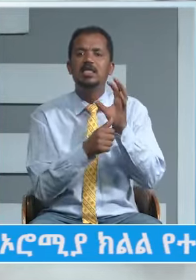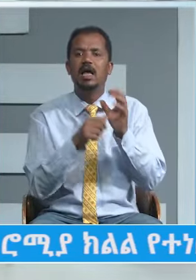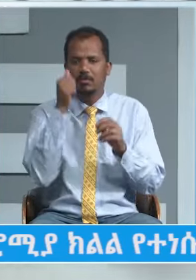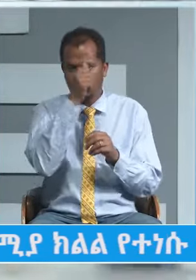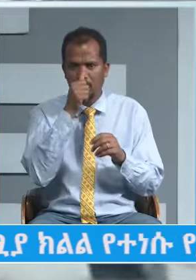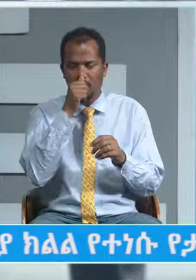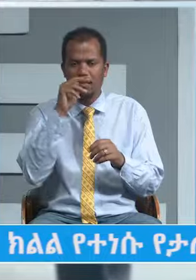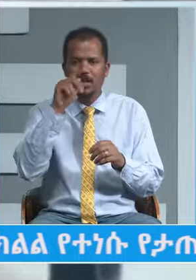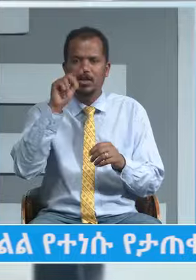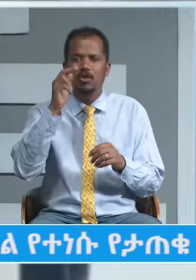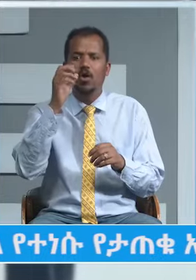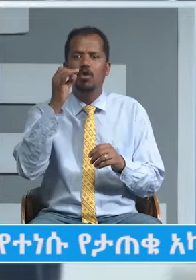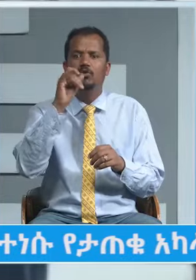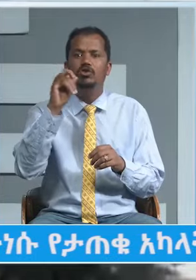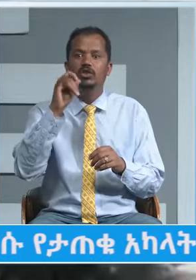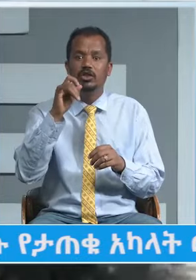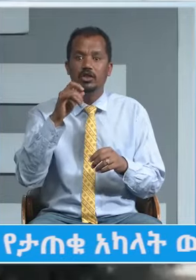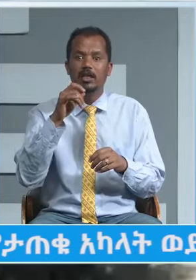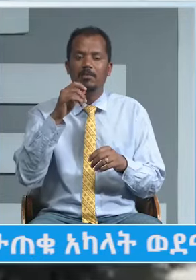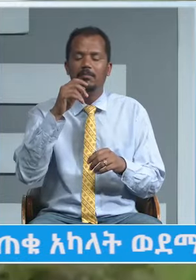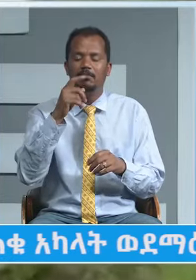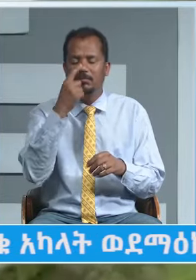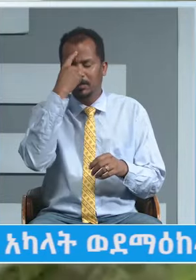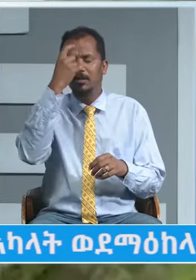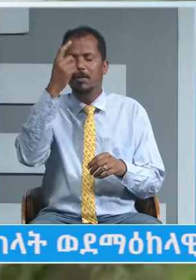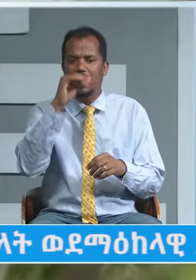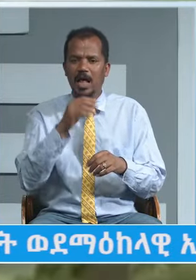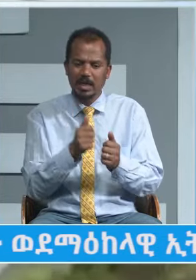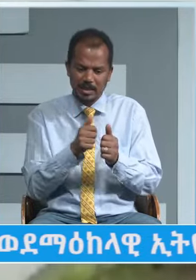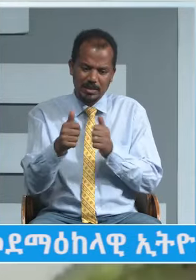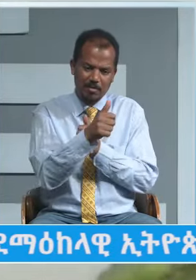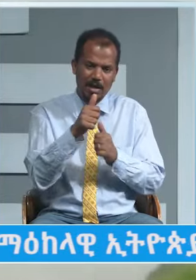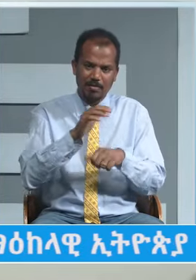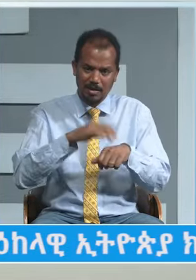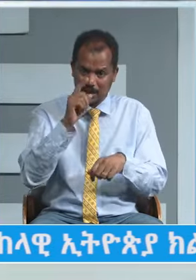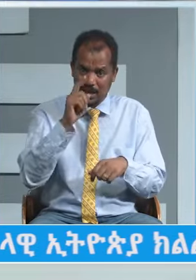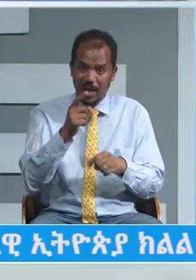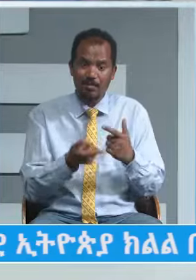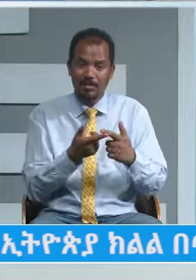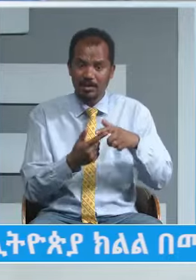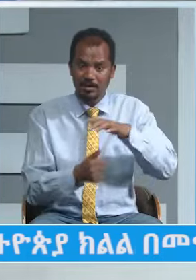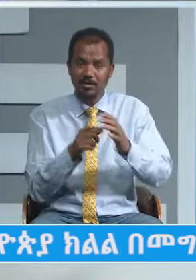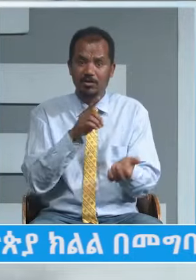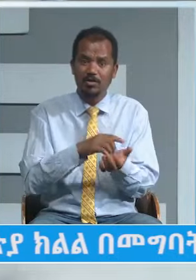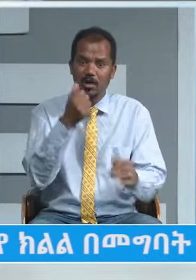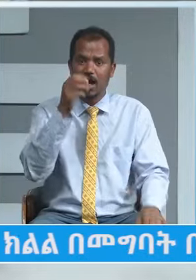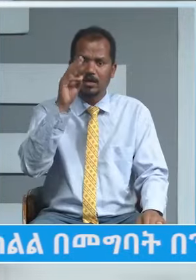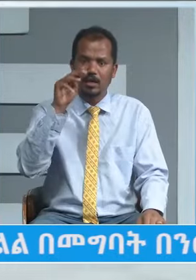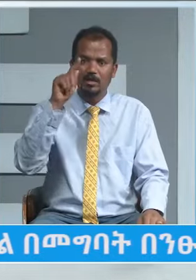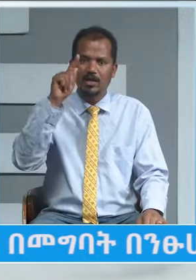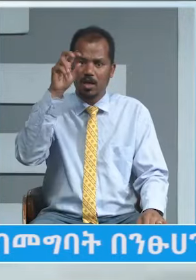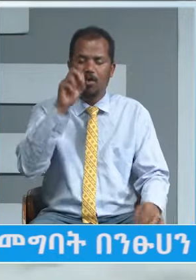አለበት ሲል ኢሳት በኢትዮጵያ ሜትሮሎጂ ኢንስቲትዩት የሜትሮሎጂ ትንበያና የቅድመ ማስጠንቀቂያ ምርምር ዘርፍ ምክትል ዳይሬክተር